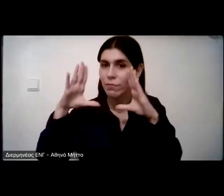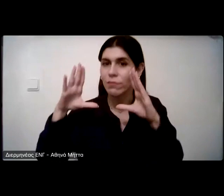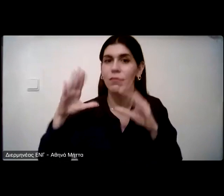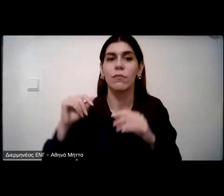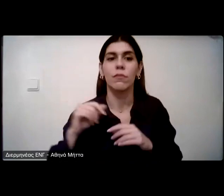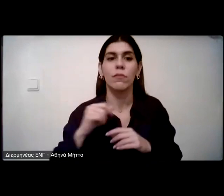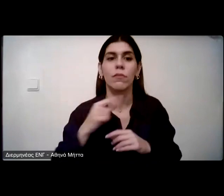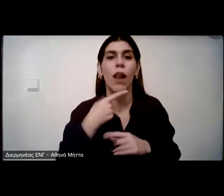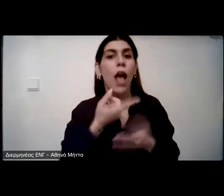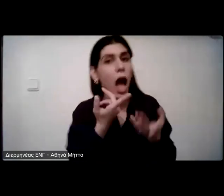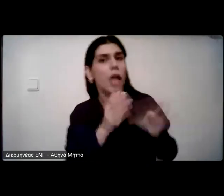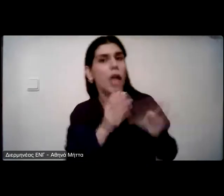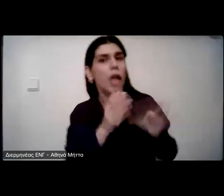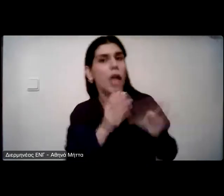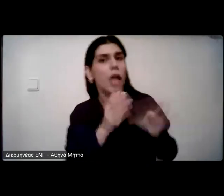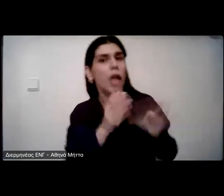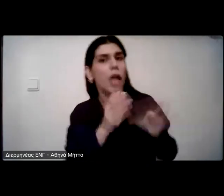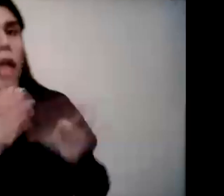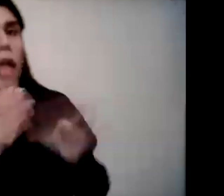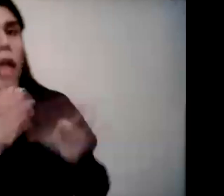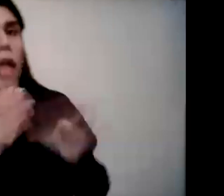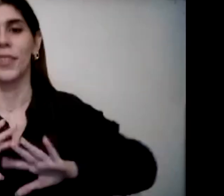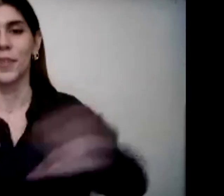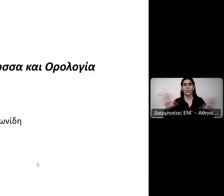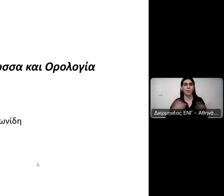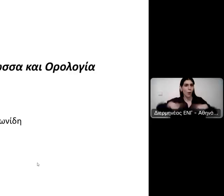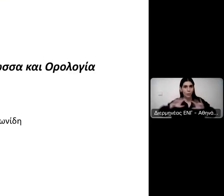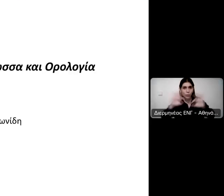Α, εντάξει, τώρα ναι. Ωραία. Είμαστε εντάξει.